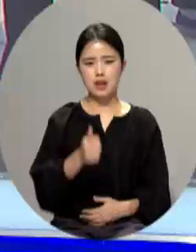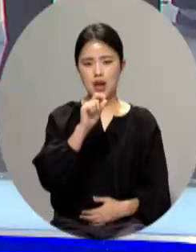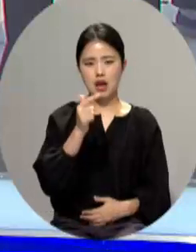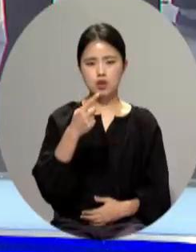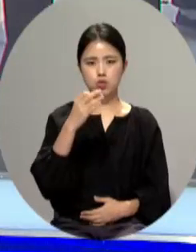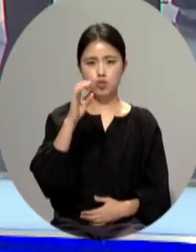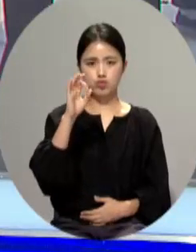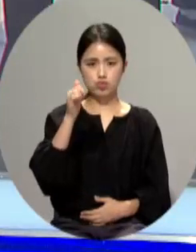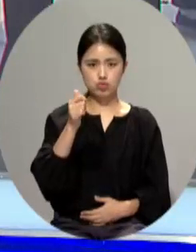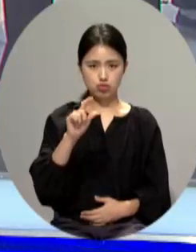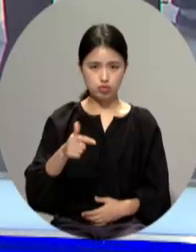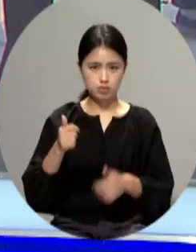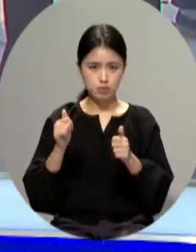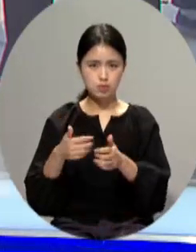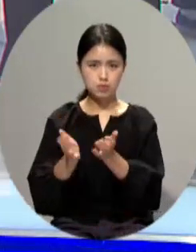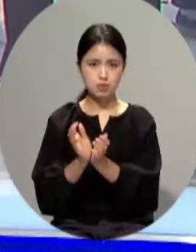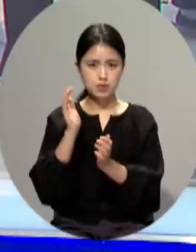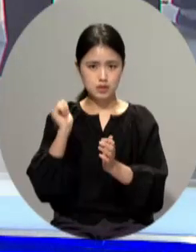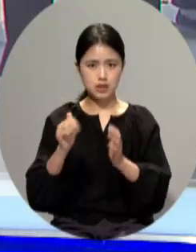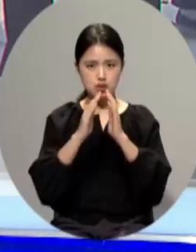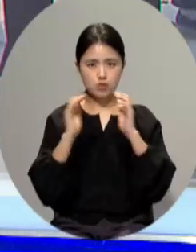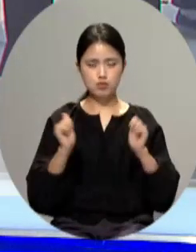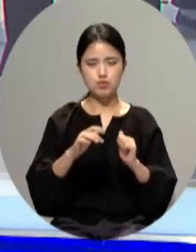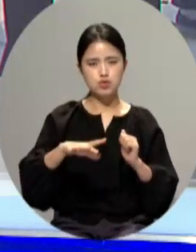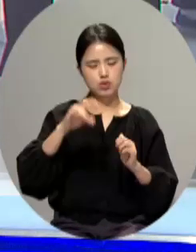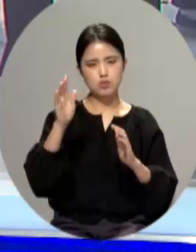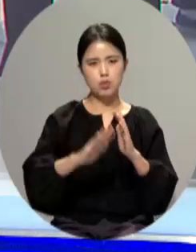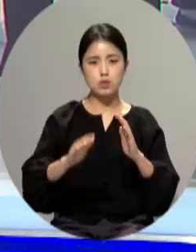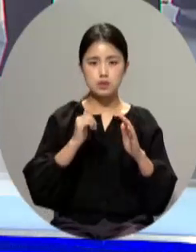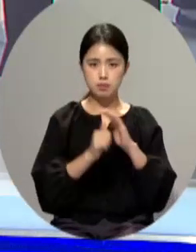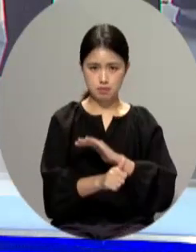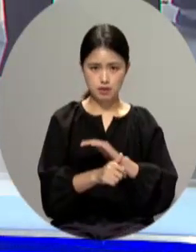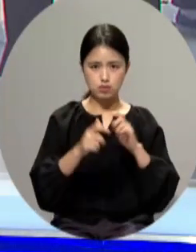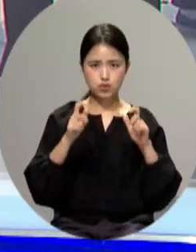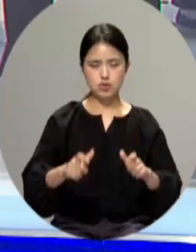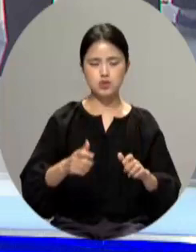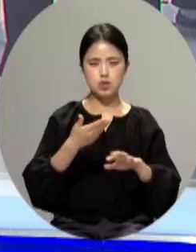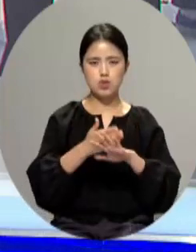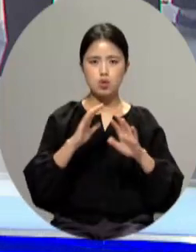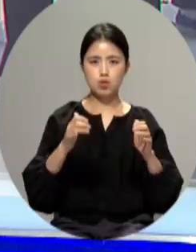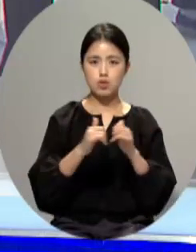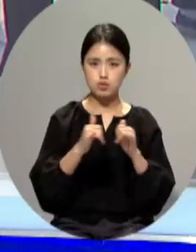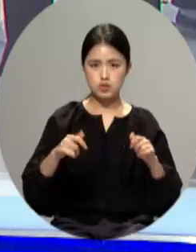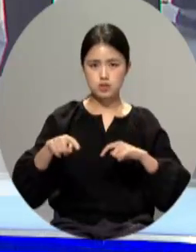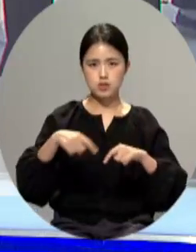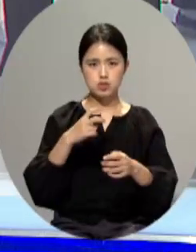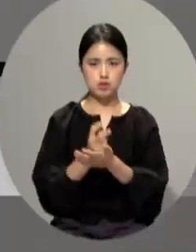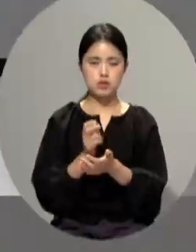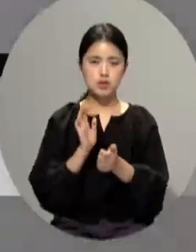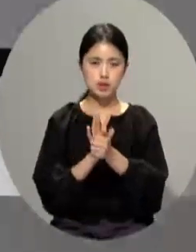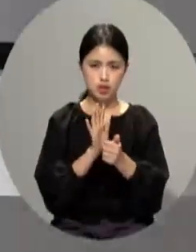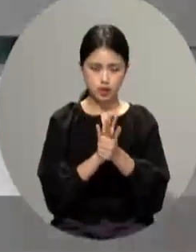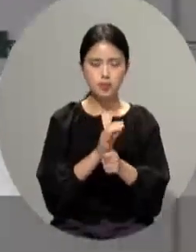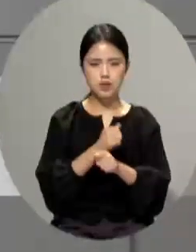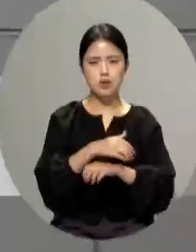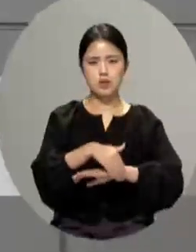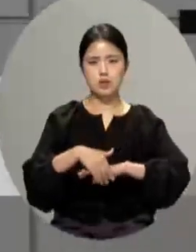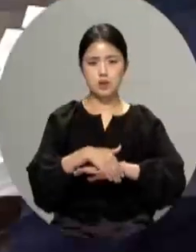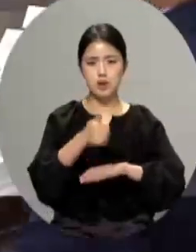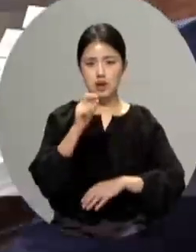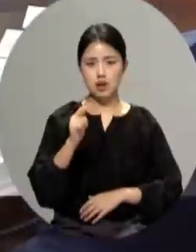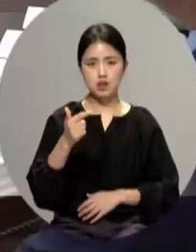한동훈 법무부 장관이 전북을 처음으로 공식 방문해 지역 외국인 정책 협력에 뜻을 모았습니다. 한 장관은